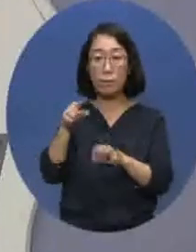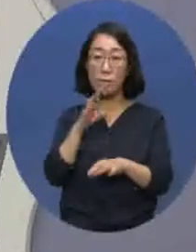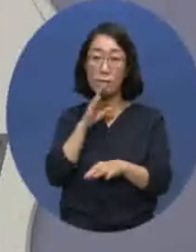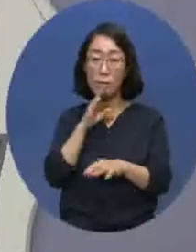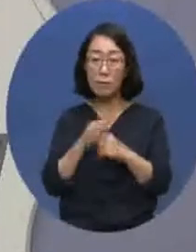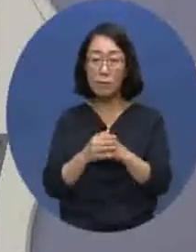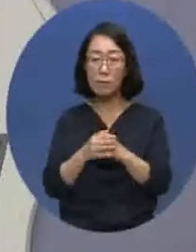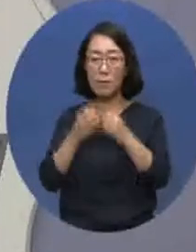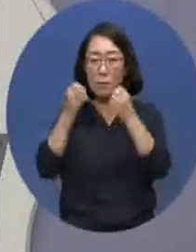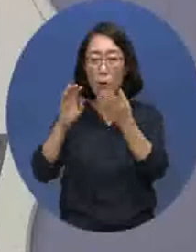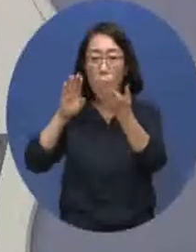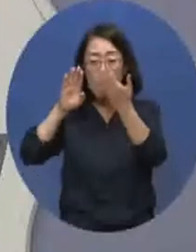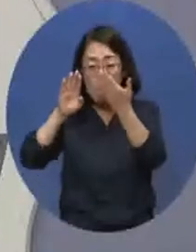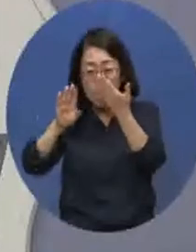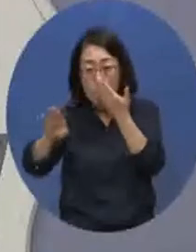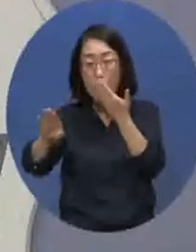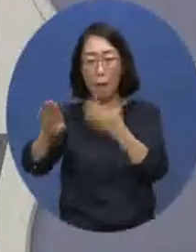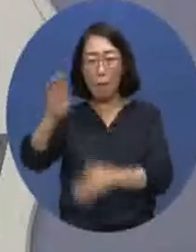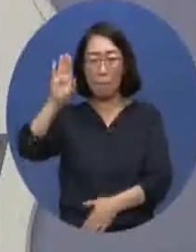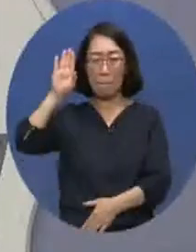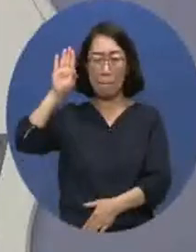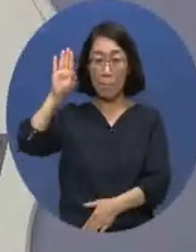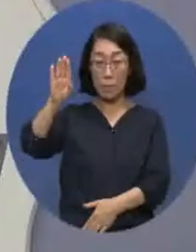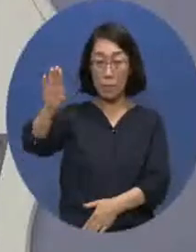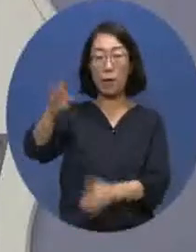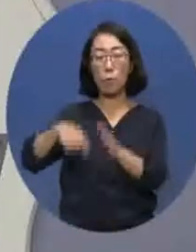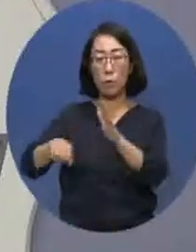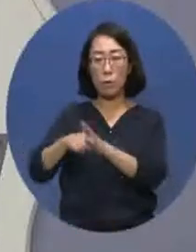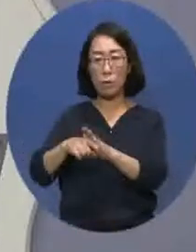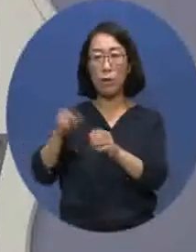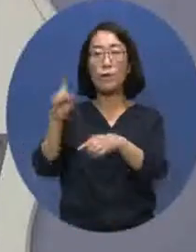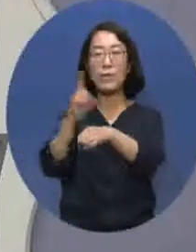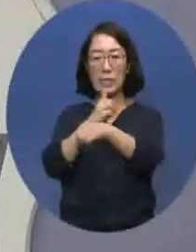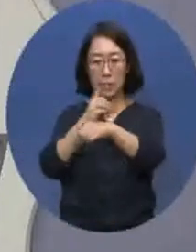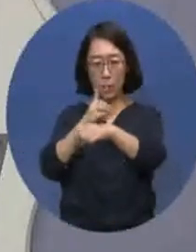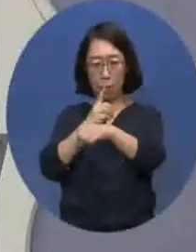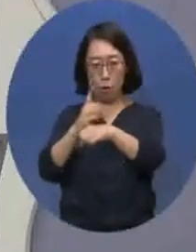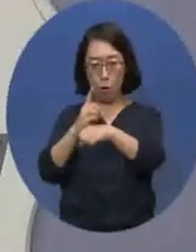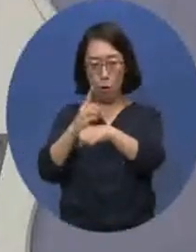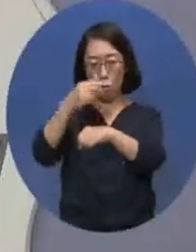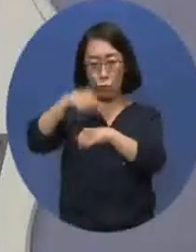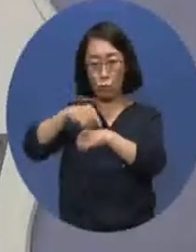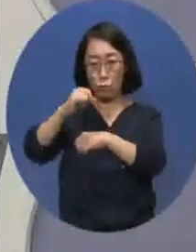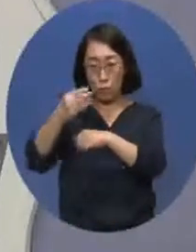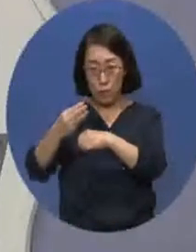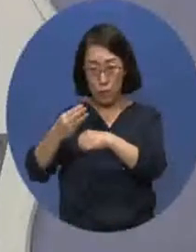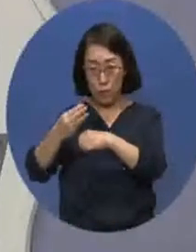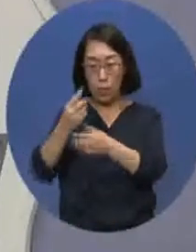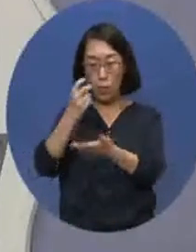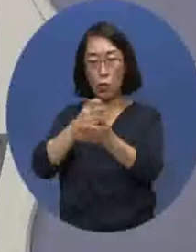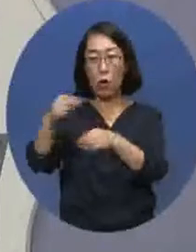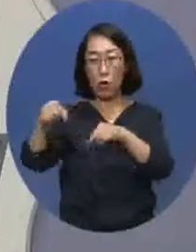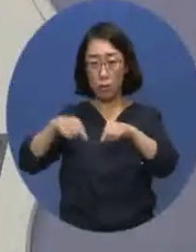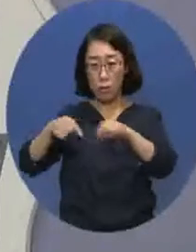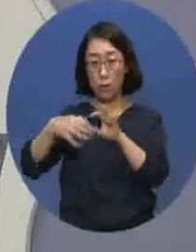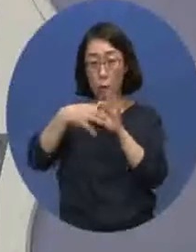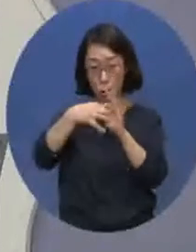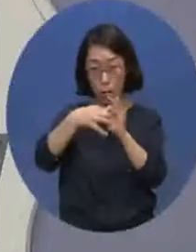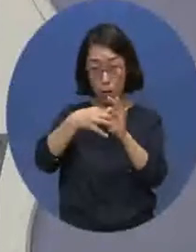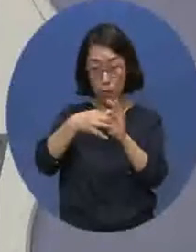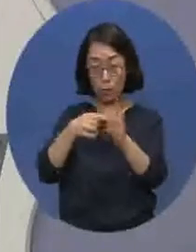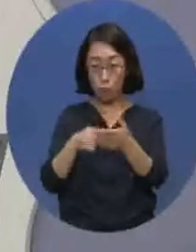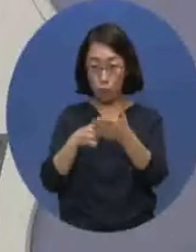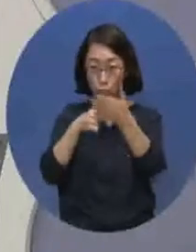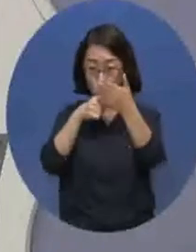새로운 미래를 꾸려 나가는 것 디지탈 you'd 일로 이제 만들어져서 정책을 추진하고 있습니다